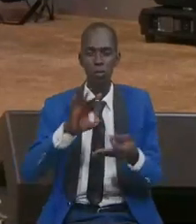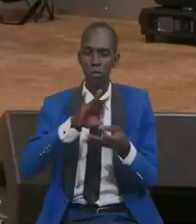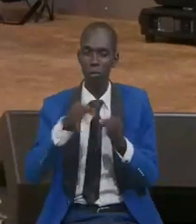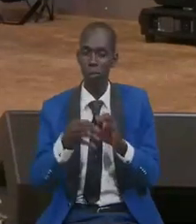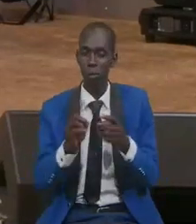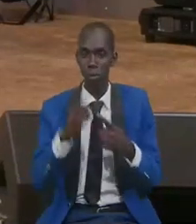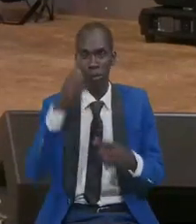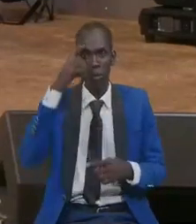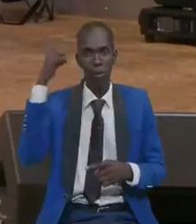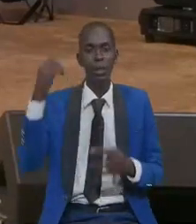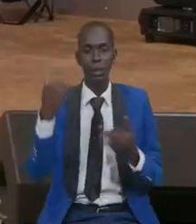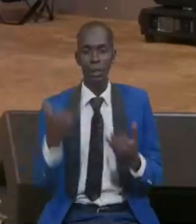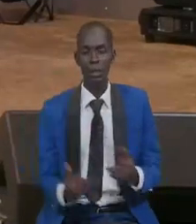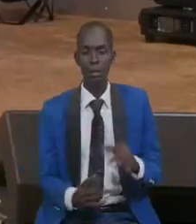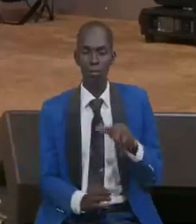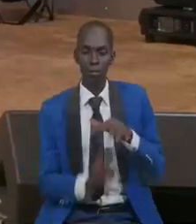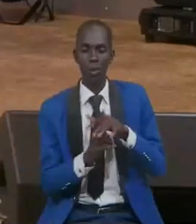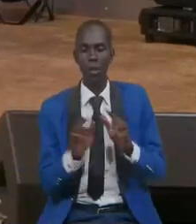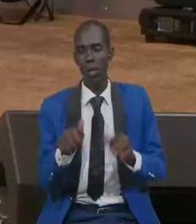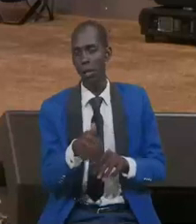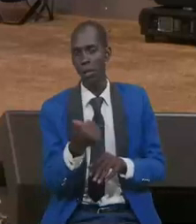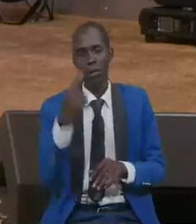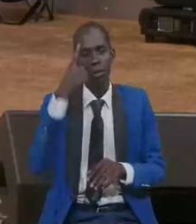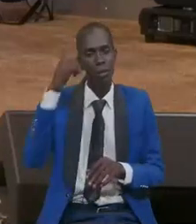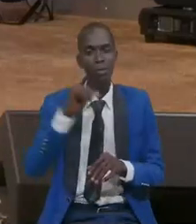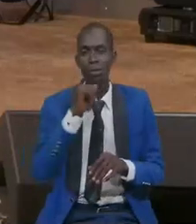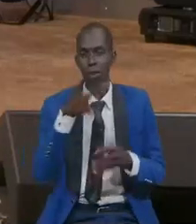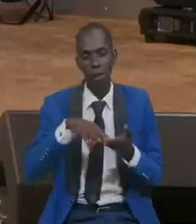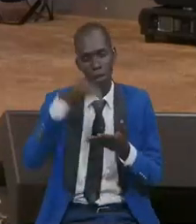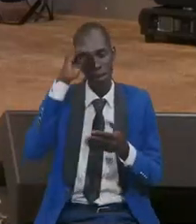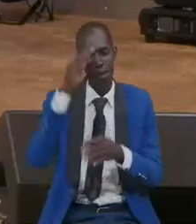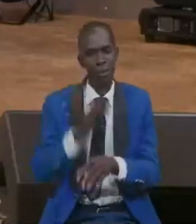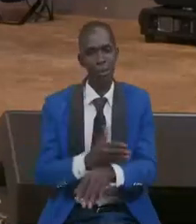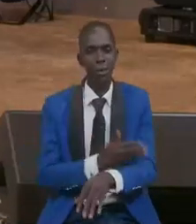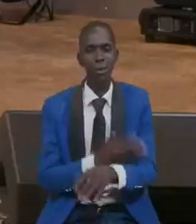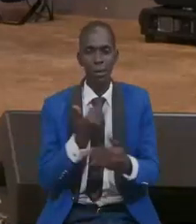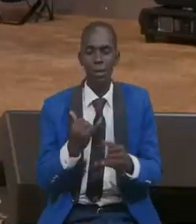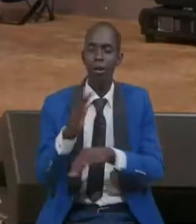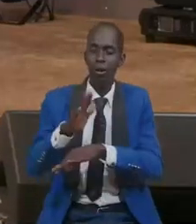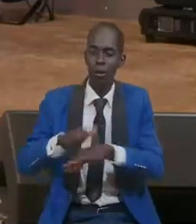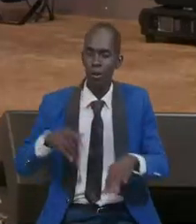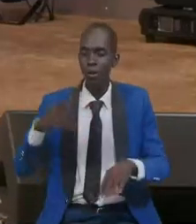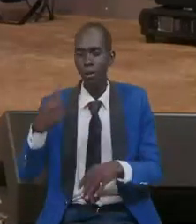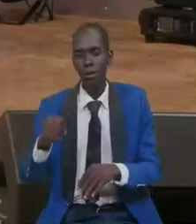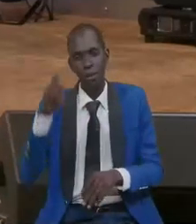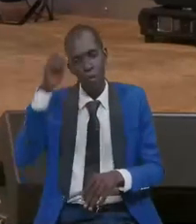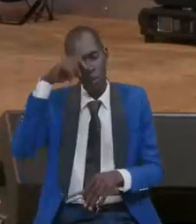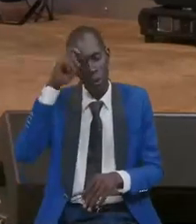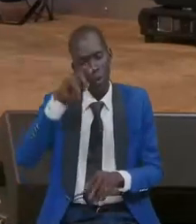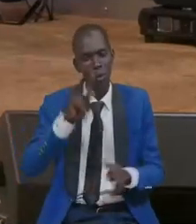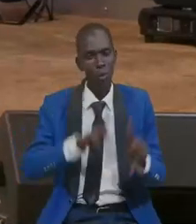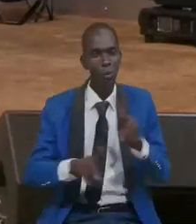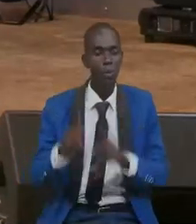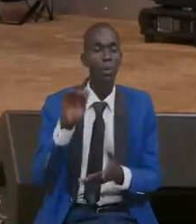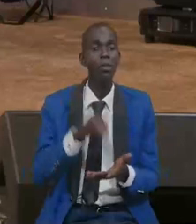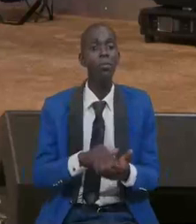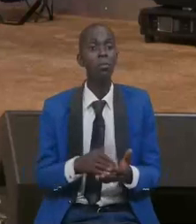vient d'avoir un autre rêve et il n'a pas appris sa leçon. Il les appelle encore, ces personnes qui ne pouvaient pas lui